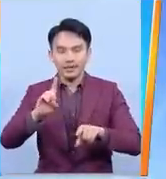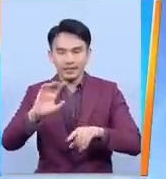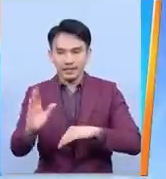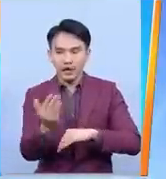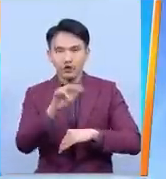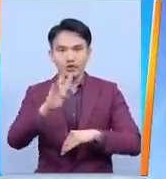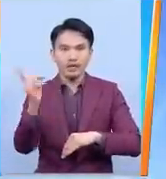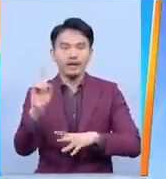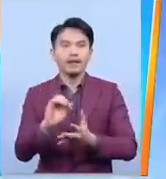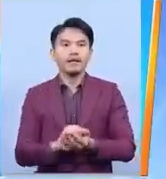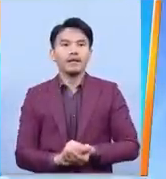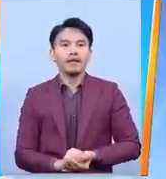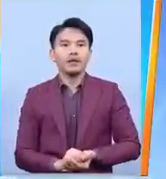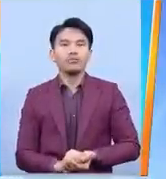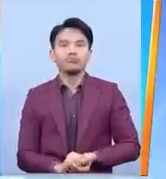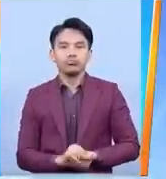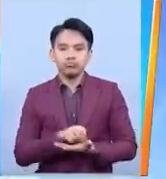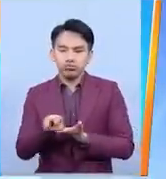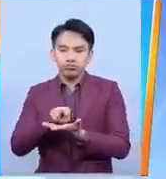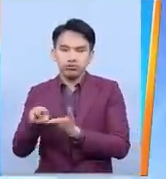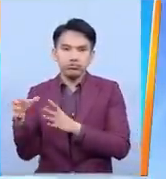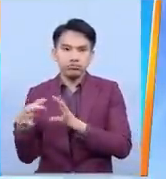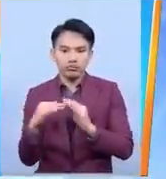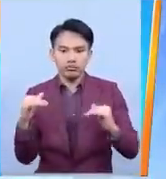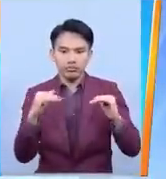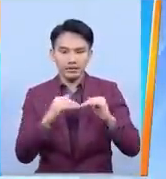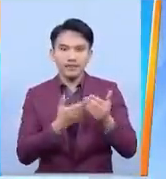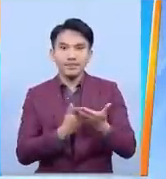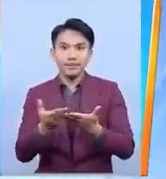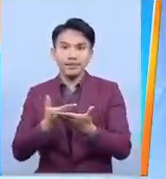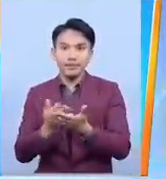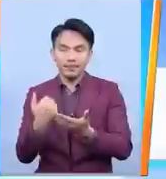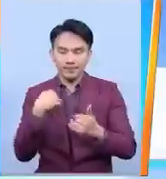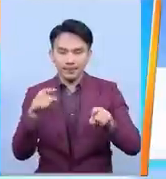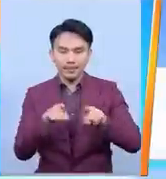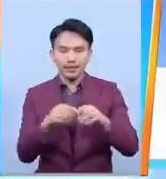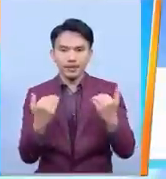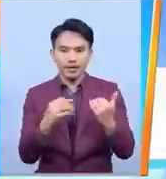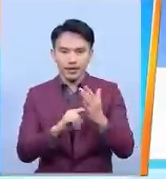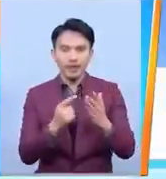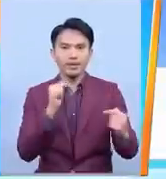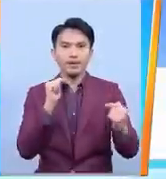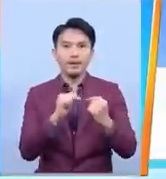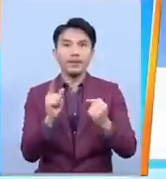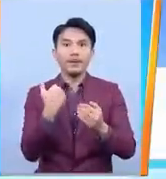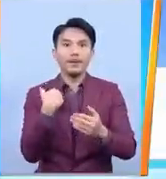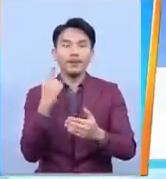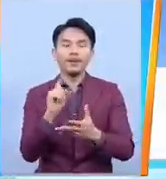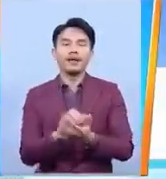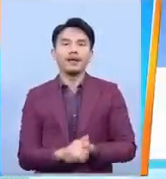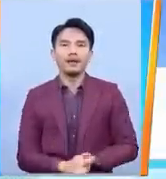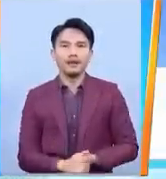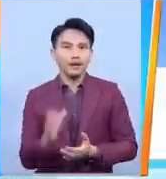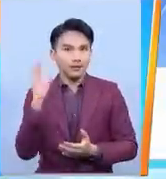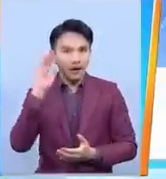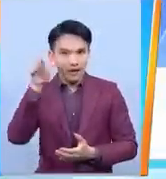นี้ที่หมอชิตเนี่ยบอกมีคนส่งข้อมูลเรื่องการซื้อเสียงมาให้จำนวนหนึ่งหลายจังหวัดเริ่มเคลื่อนไหวซื้อเสียงกันแล้วมีจังหวัดไหนบ้างฟัง